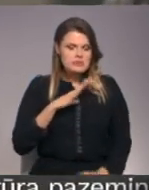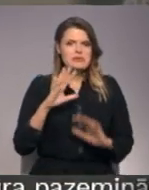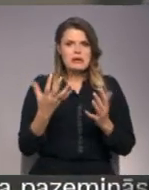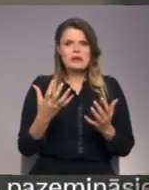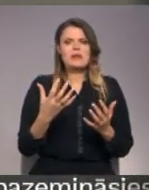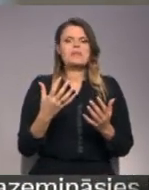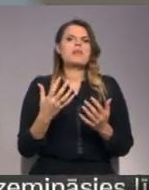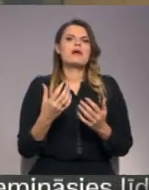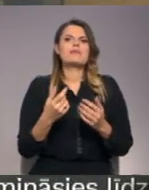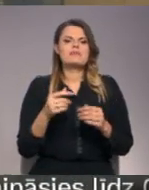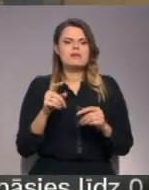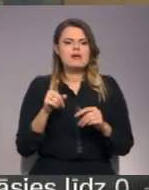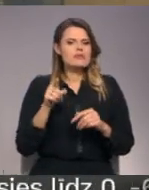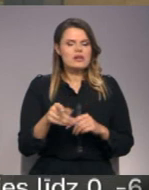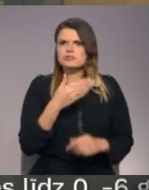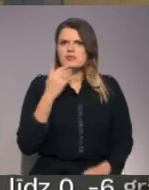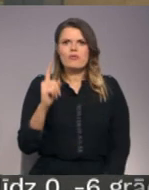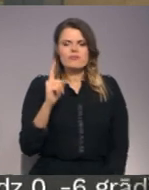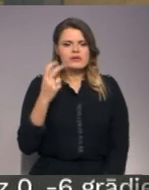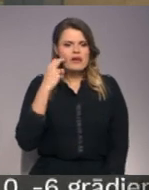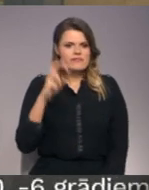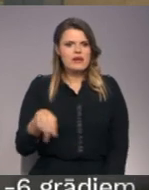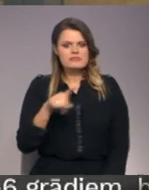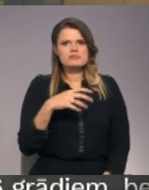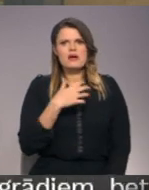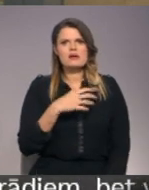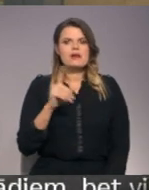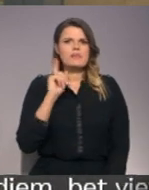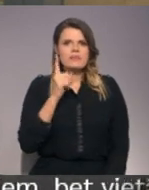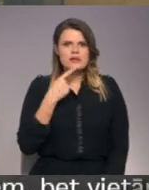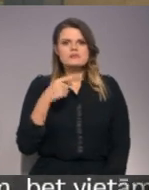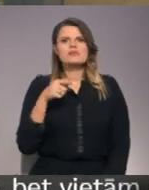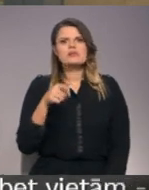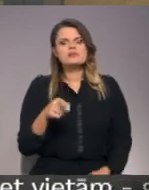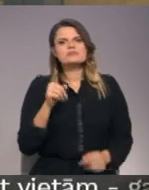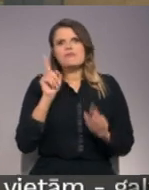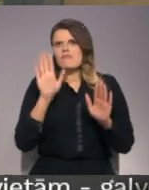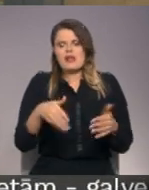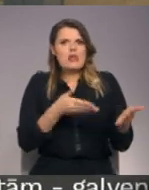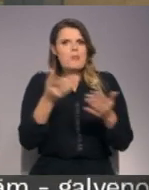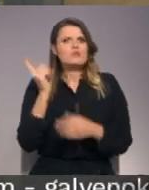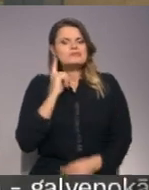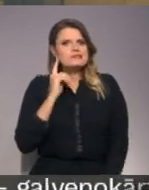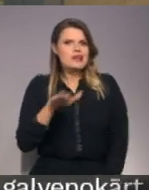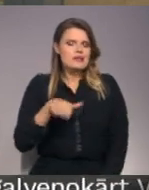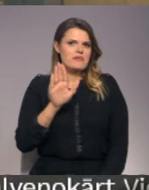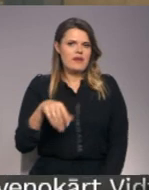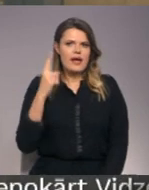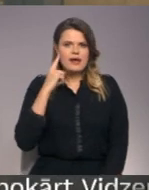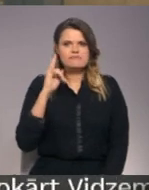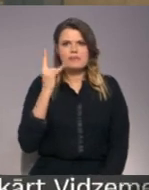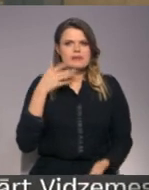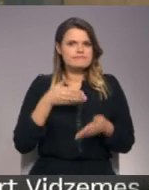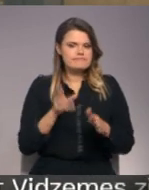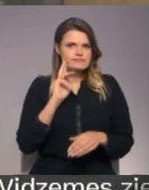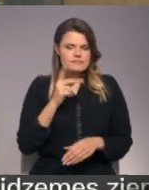tikai viens no cēloņiem. Tas nenozīmē, ka vecākiem ir jābūt nedzirdīgiem. Tas var skart tik vienu dzirdīgu ģimeni. Tās